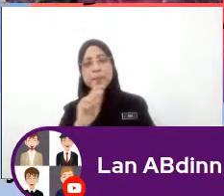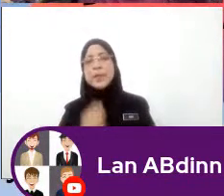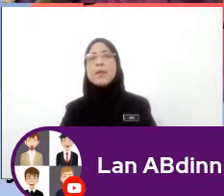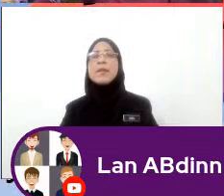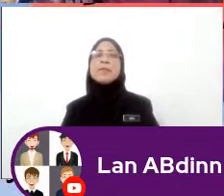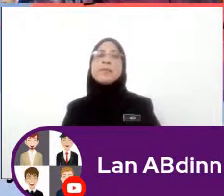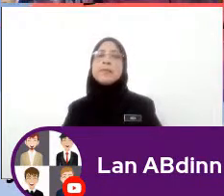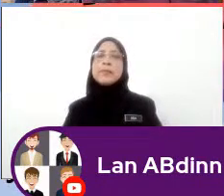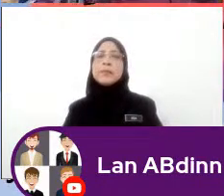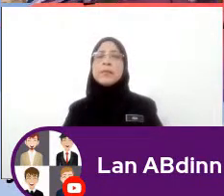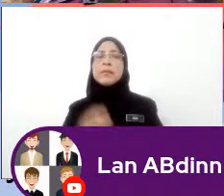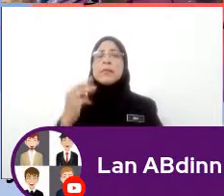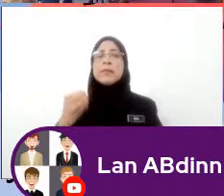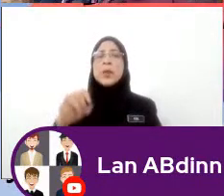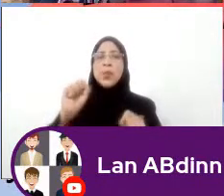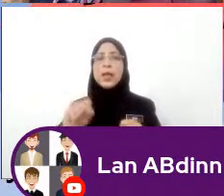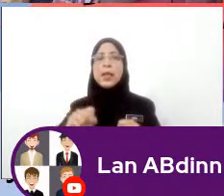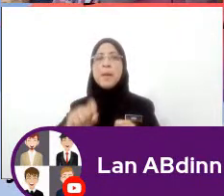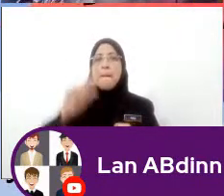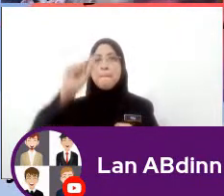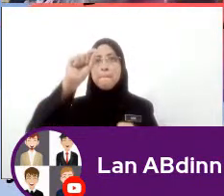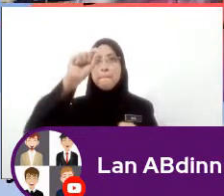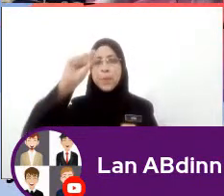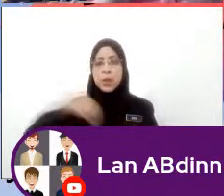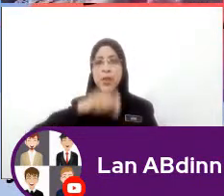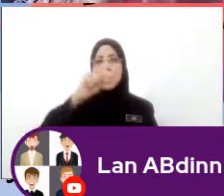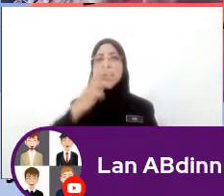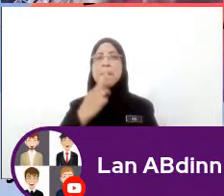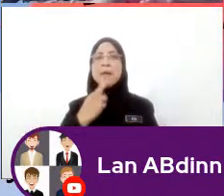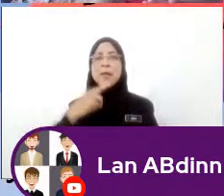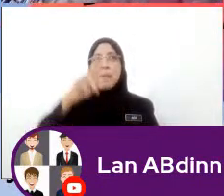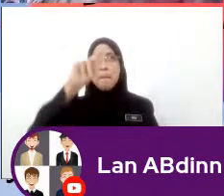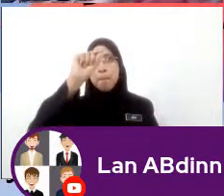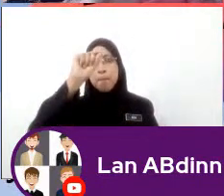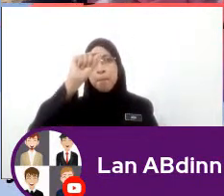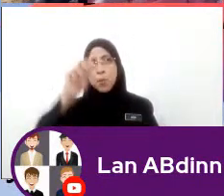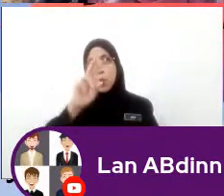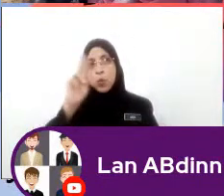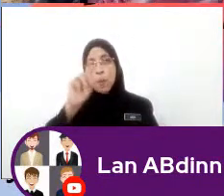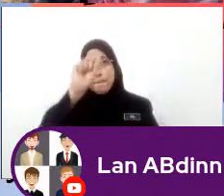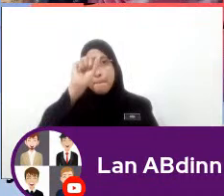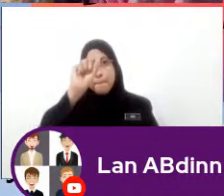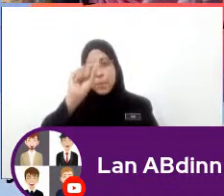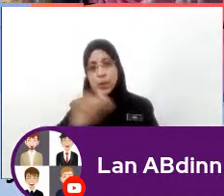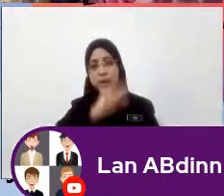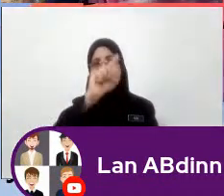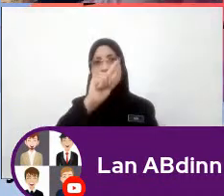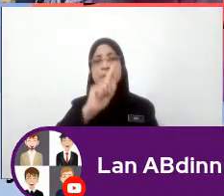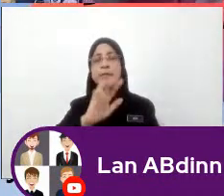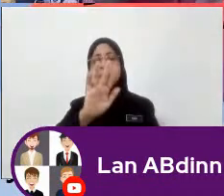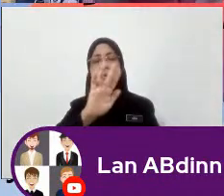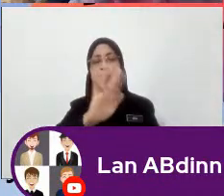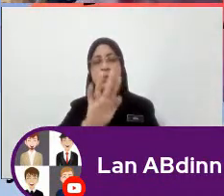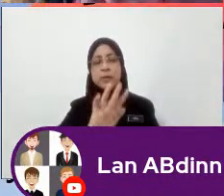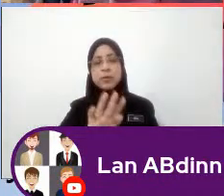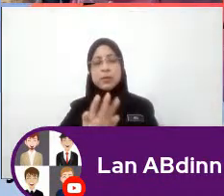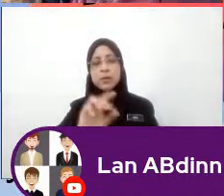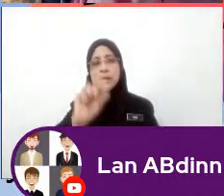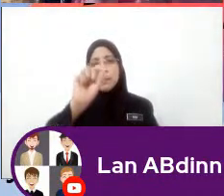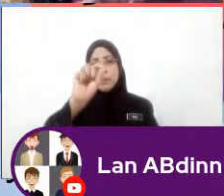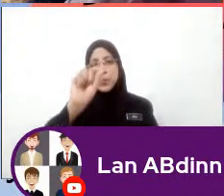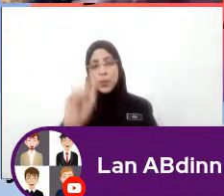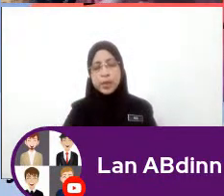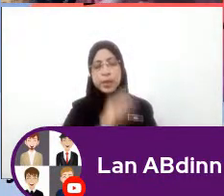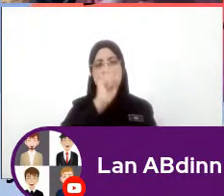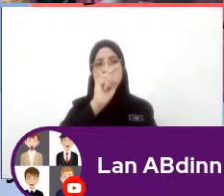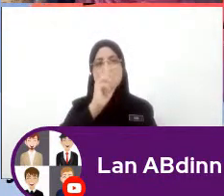sebenarnya kita boleh putar. Putar jadi murid fokus. Satu-satu masa dia tengok satu kitaran saja, dia raba dulu. Barulah kita putar roda